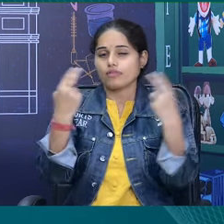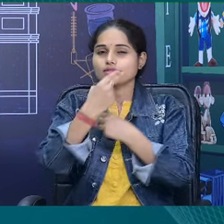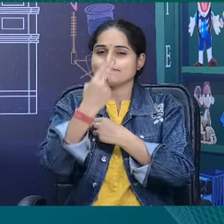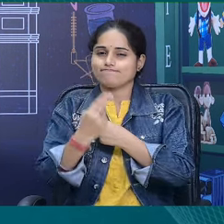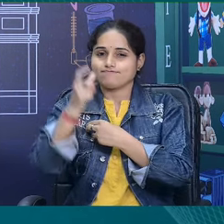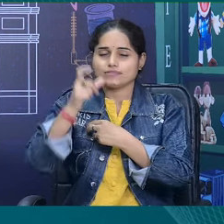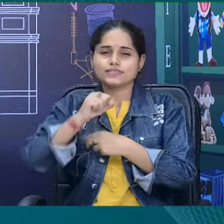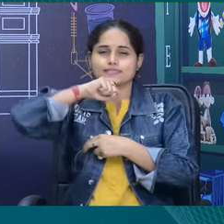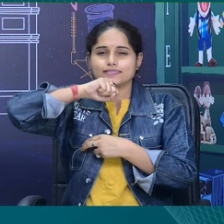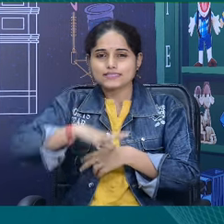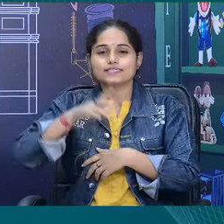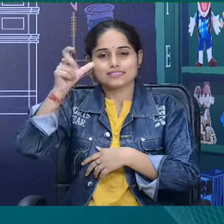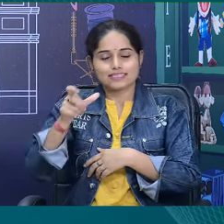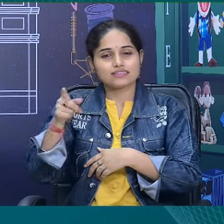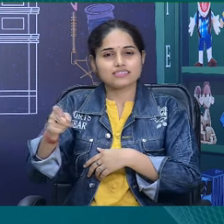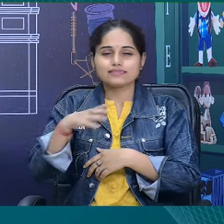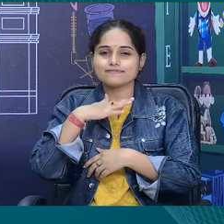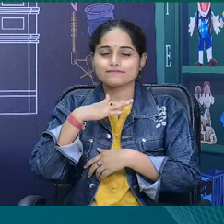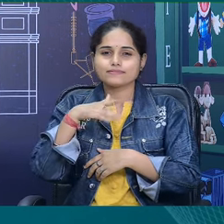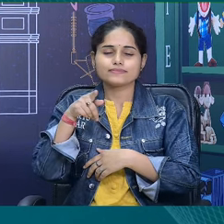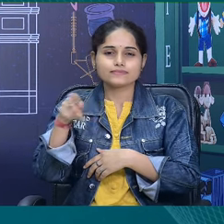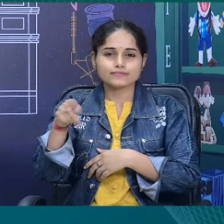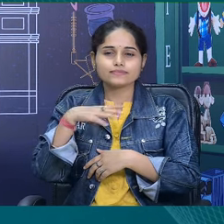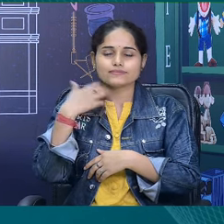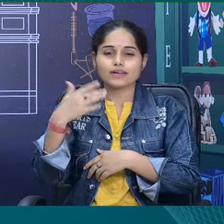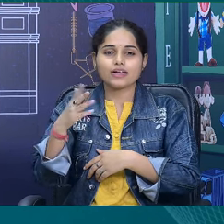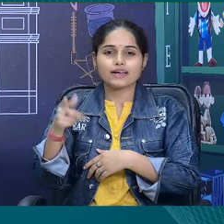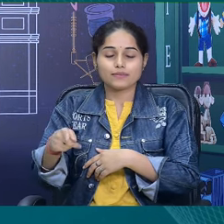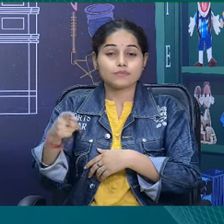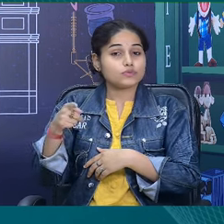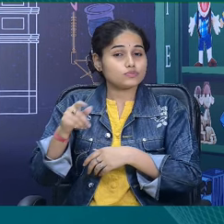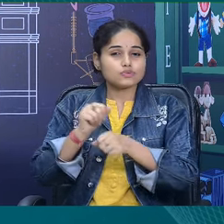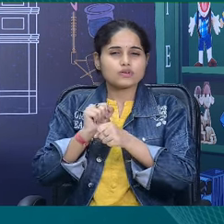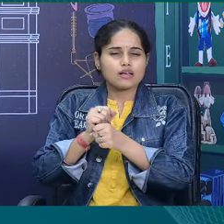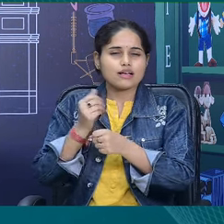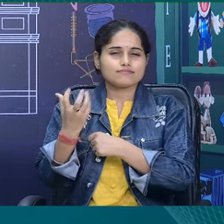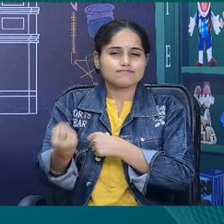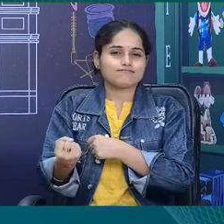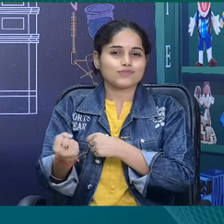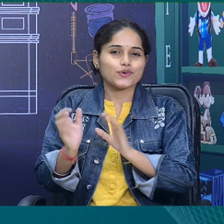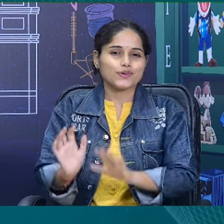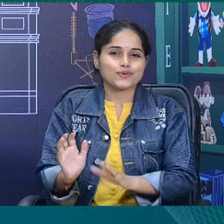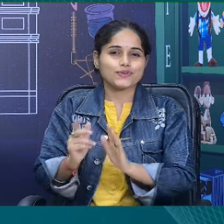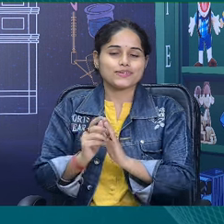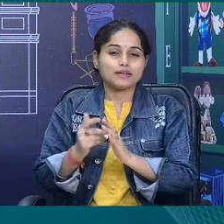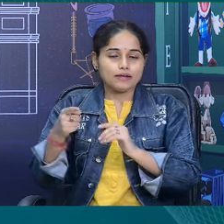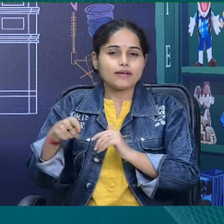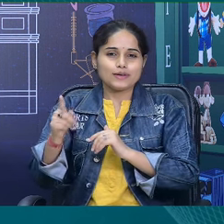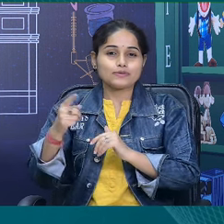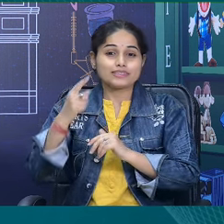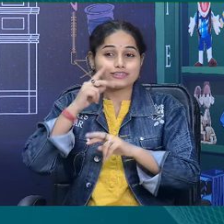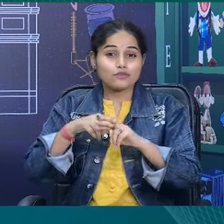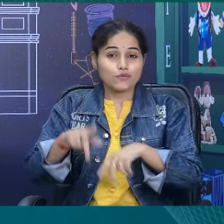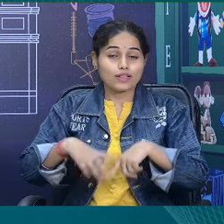में कम छोटी उम्र में यह चल चले गए थे तो काफी काम इनका रह गया मुझे लगता है हम इनका और अच्छा काम देख सकते